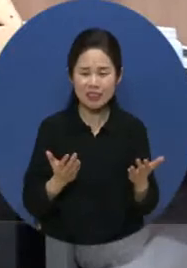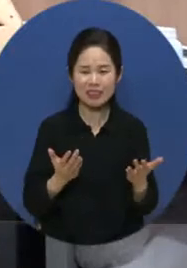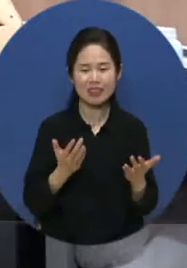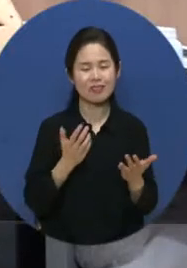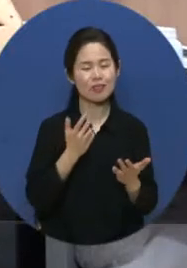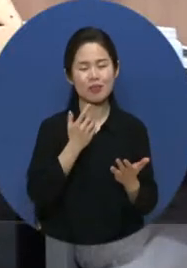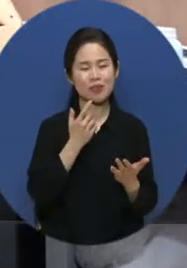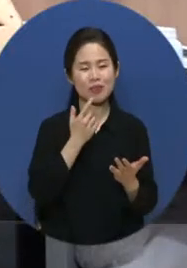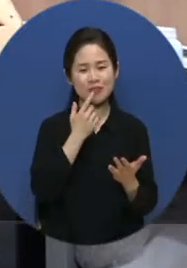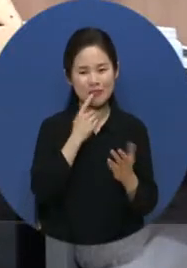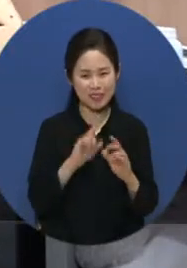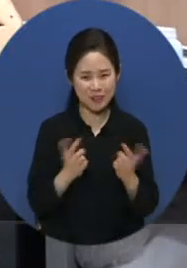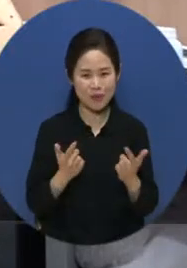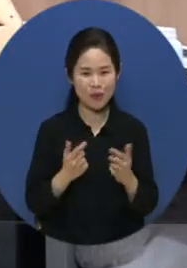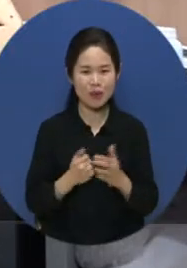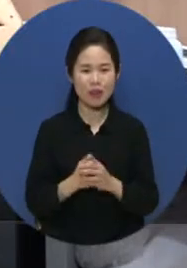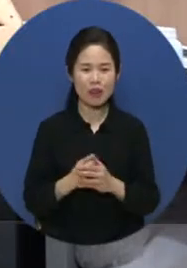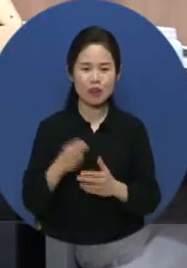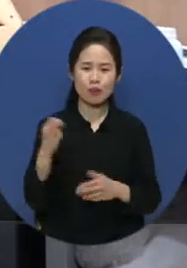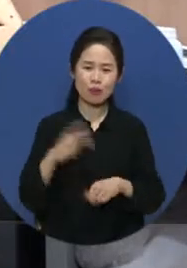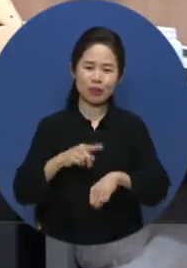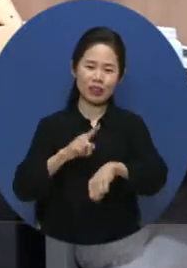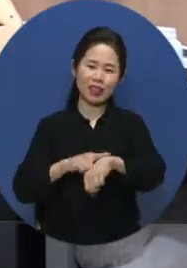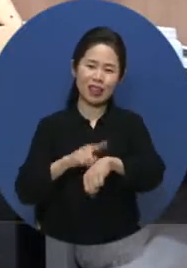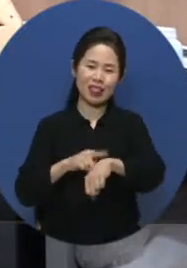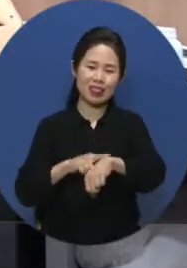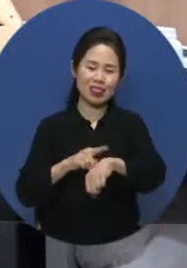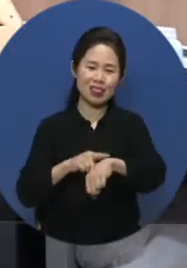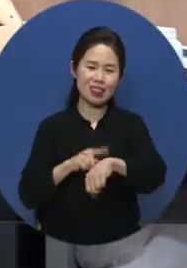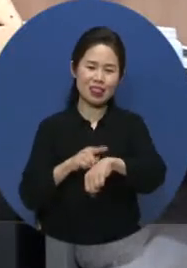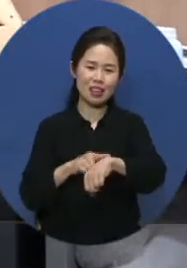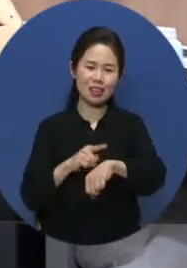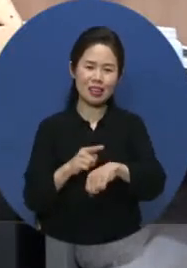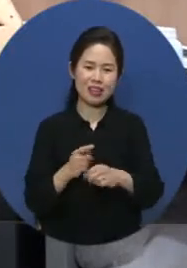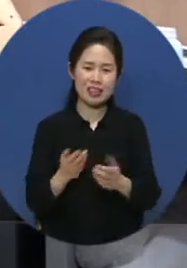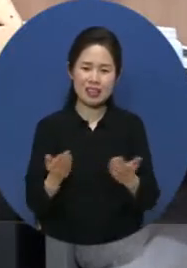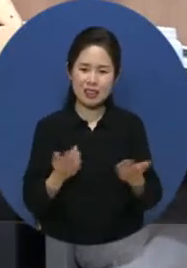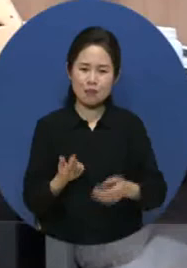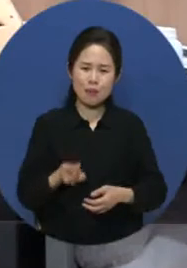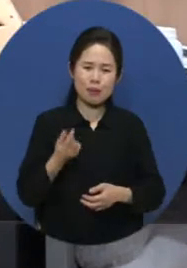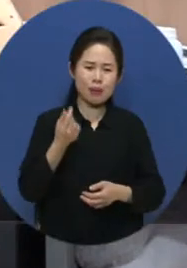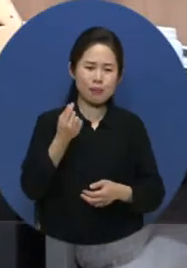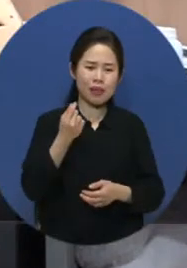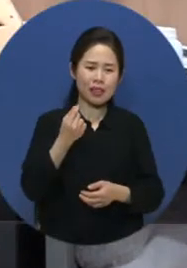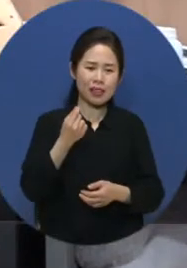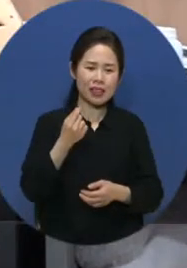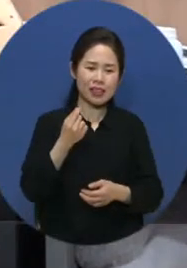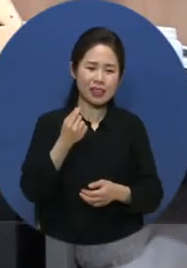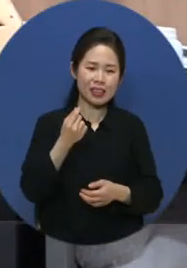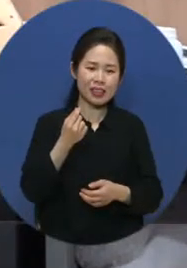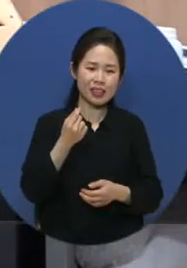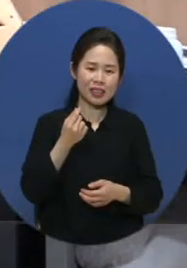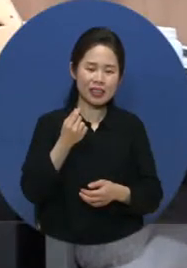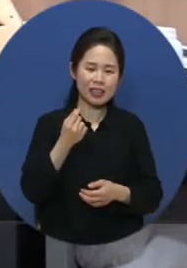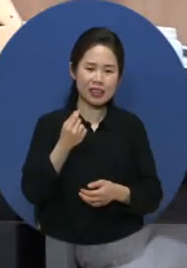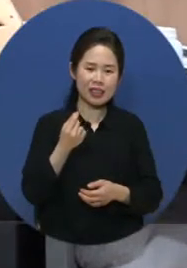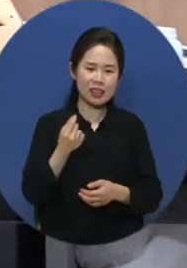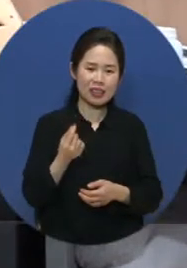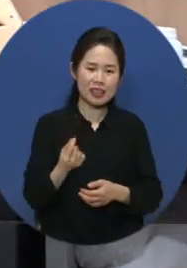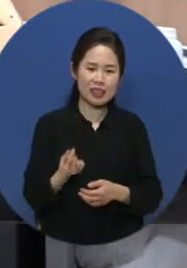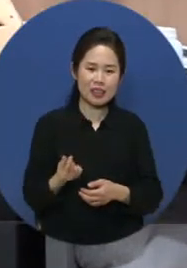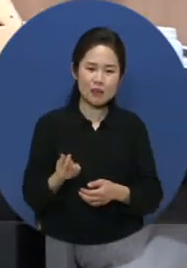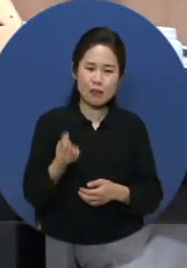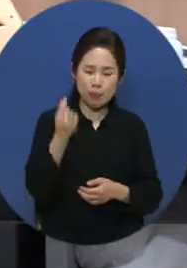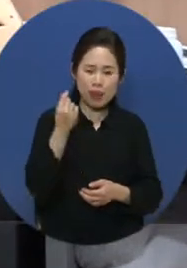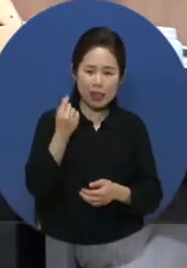번째는 시간이 많이 부족한 것. 빨리빨리 일을 해서 저희가 아마 이렇게 일하는 회사는 별로 찾을 수